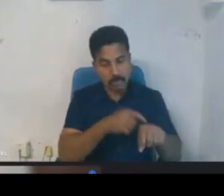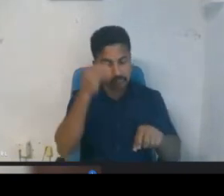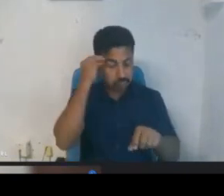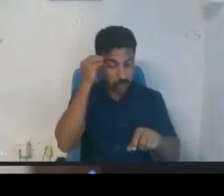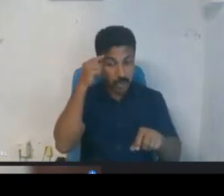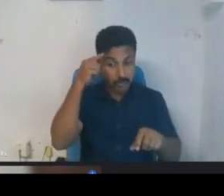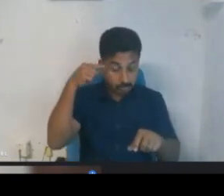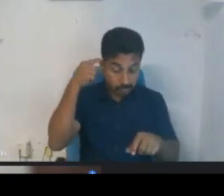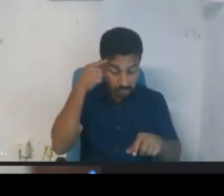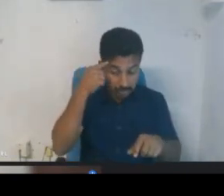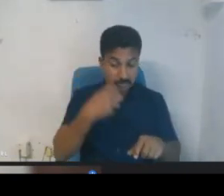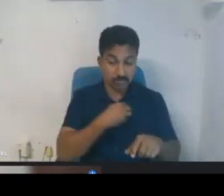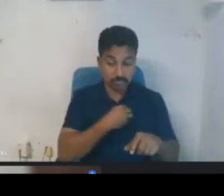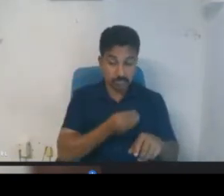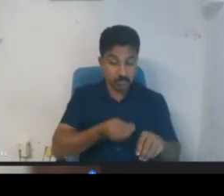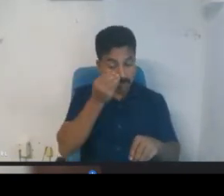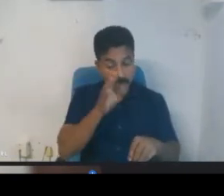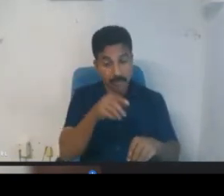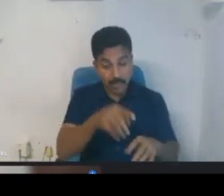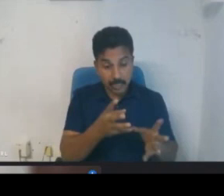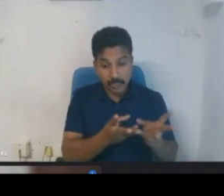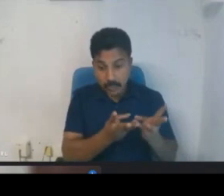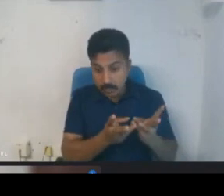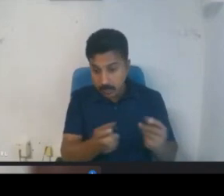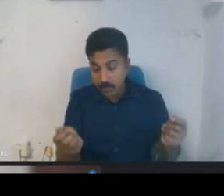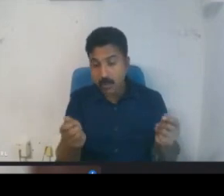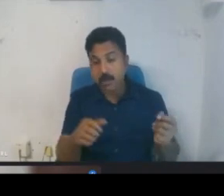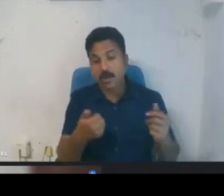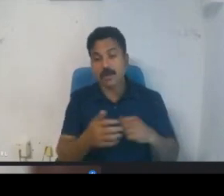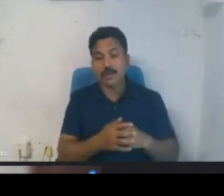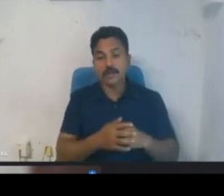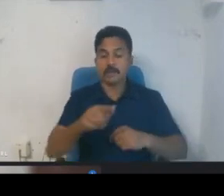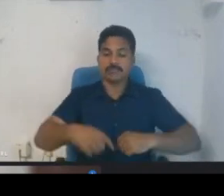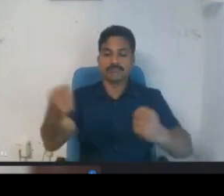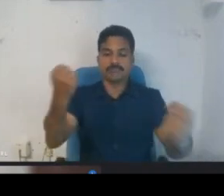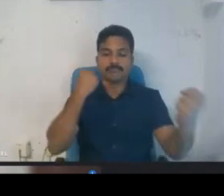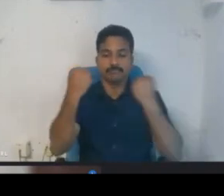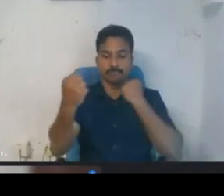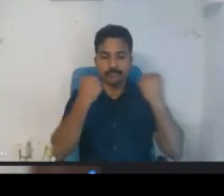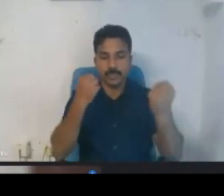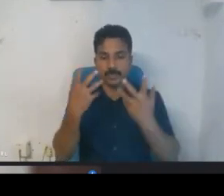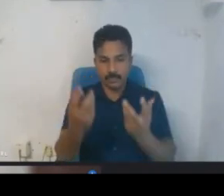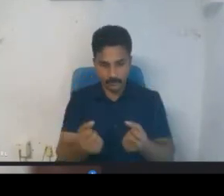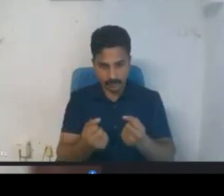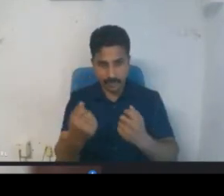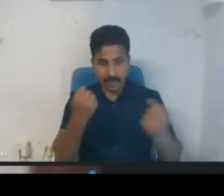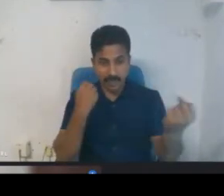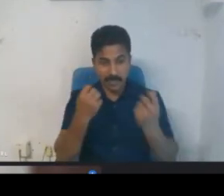പറയുന്നത്. ഇത് നിങ്ങൾക്ക് മറികടക്കാൻ പറ്റുന്ന ഏറ്റവും വലിയൊരു കാര്യം എന്ന് പറഞ്ഞു കഴിഞ്ഞാല് നിങ്ങൾ വ്യായാമം ചെയ്യുക. ഇപ്പം